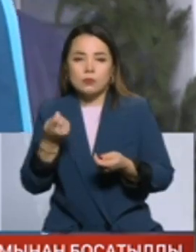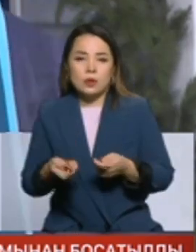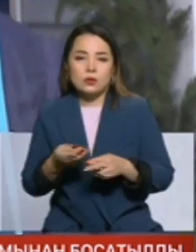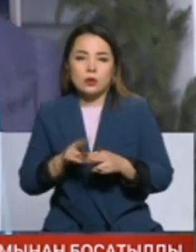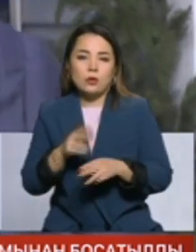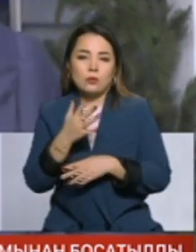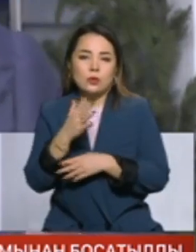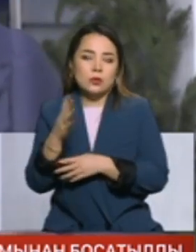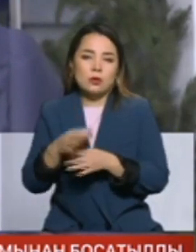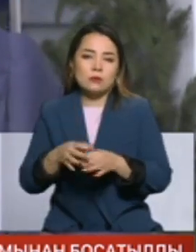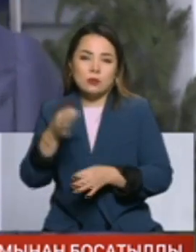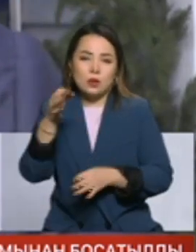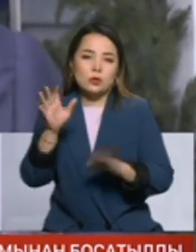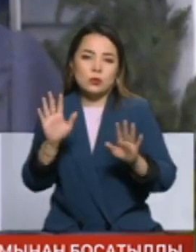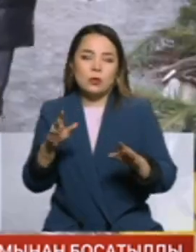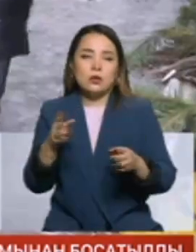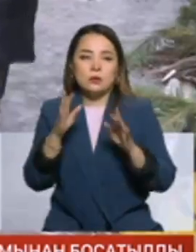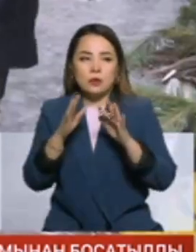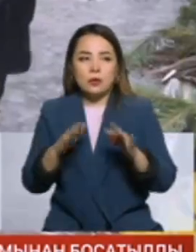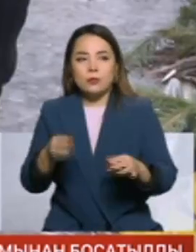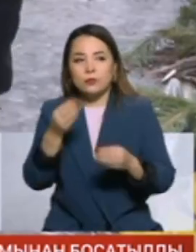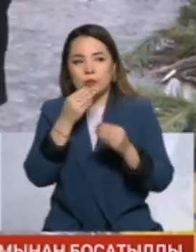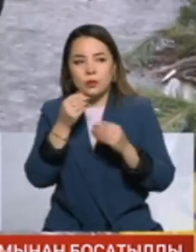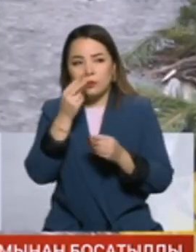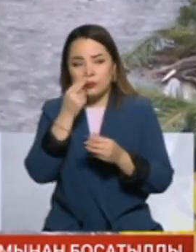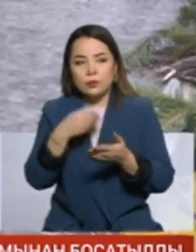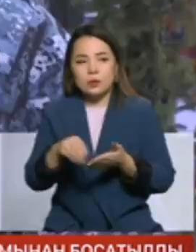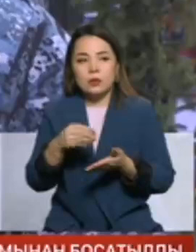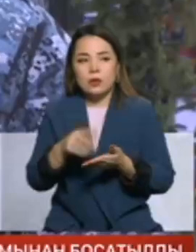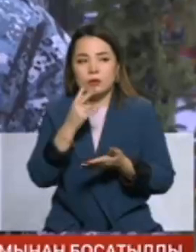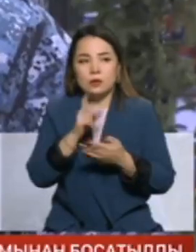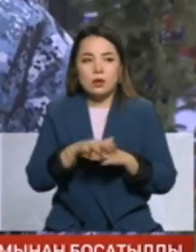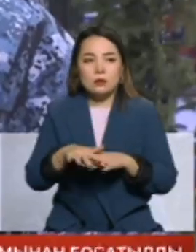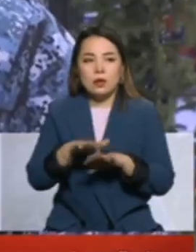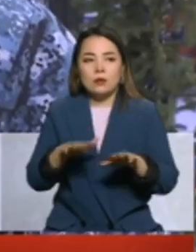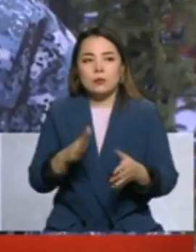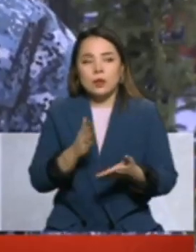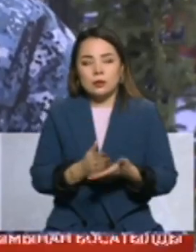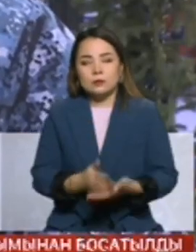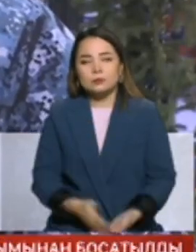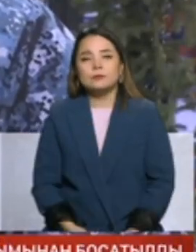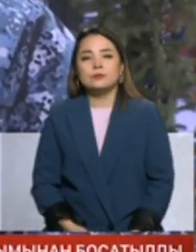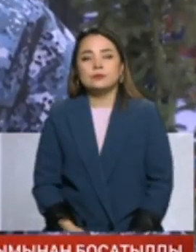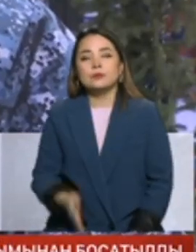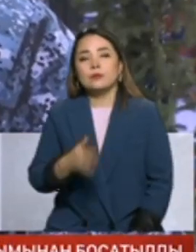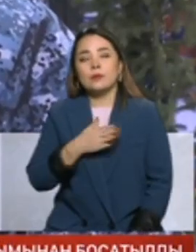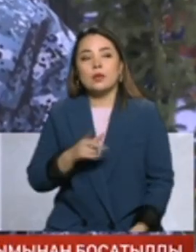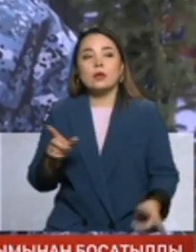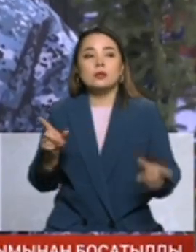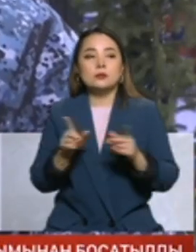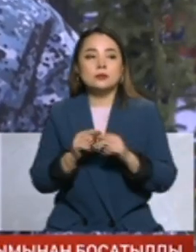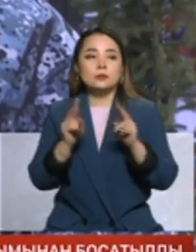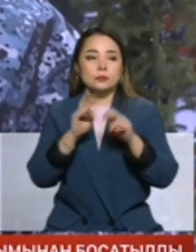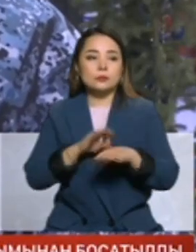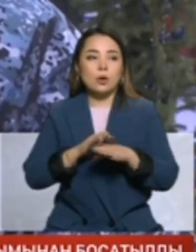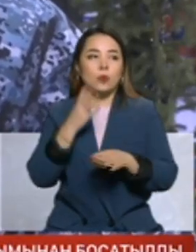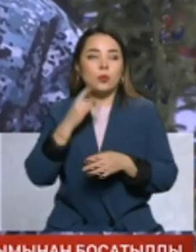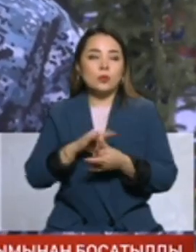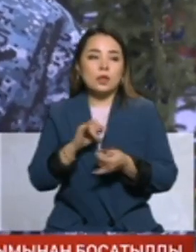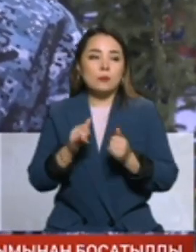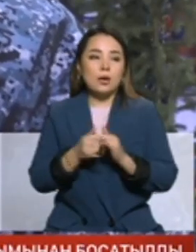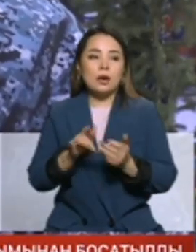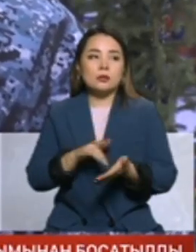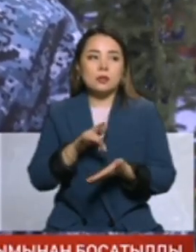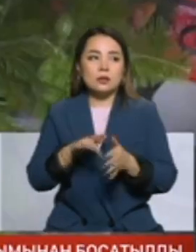ғана сатуға рұқсат. Халық жасанды Шыршаға үйренді. Рейд барысында батальон қызметкерлерімен бірге біз Өскемен қаласына кіретін